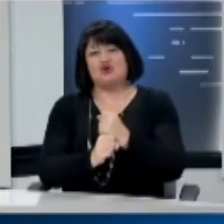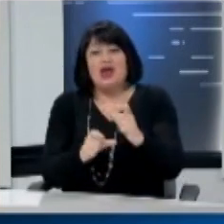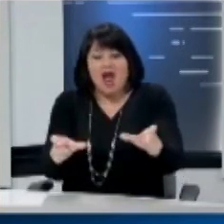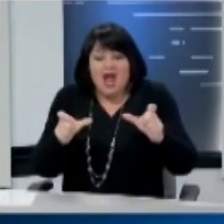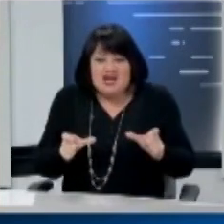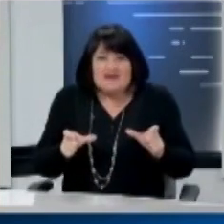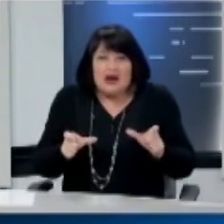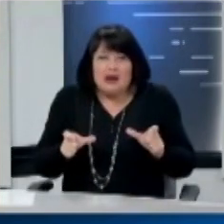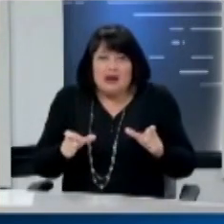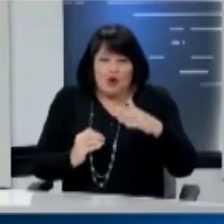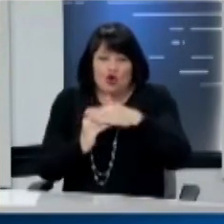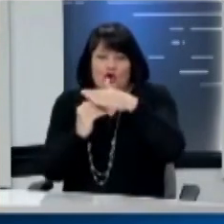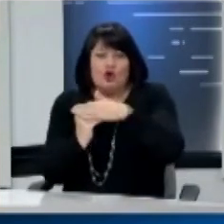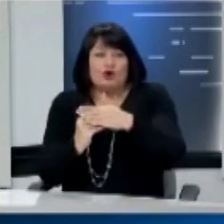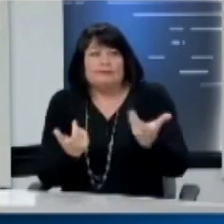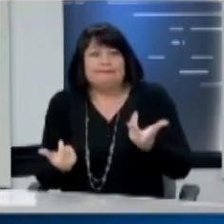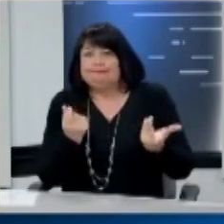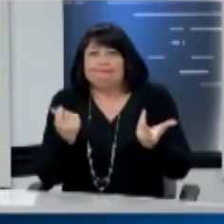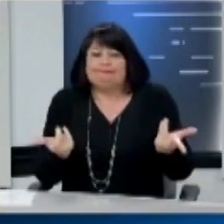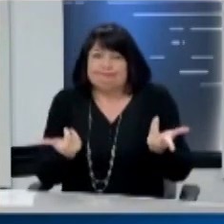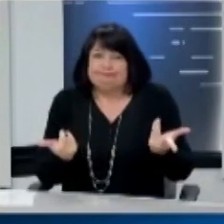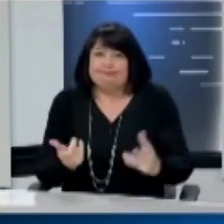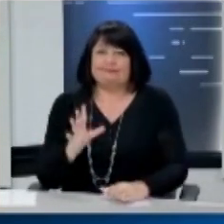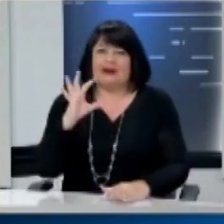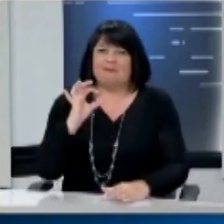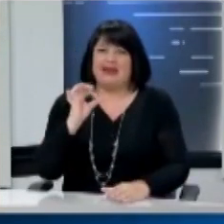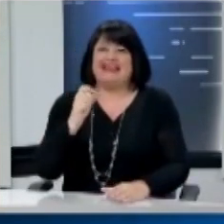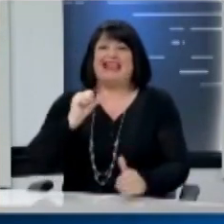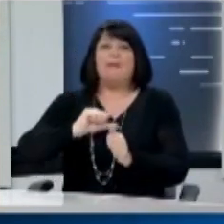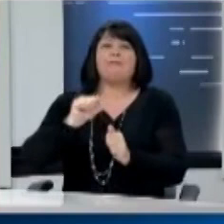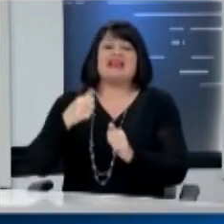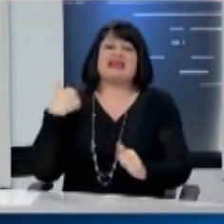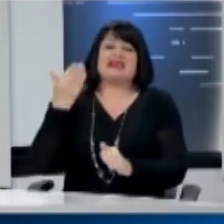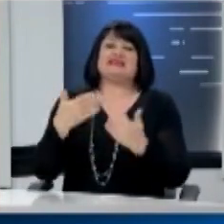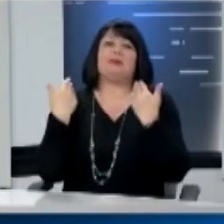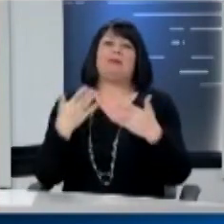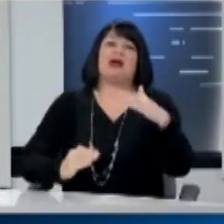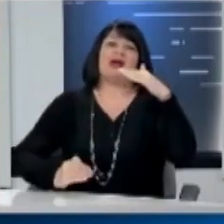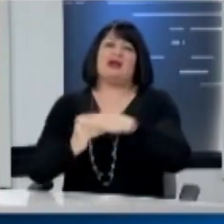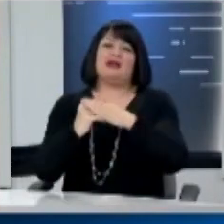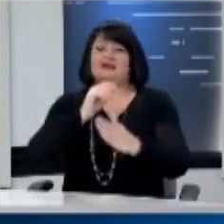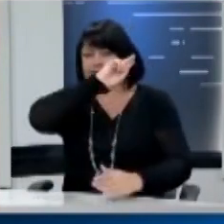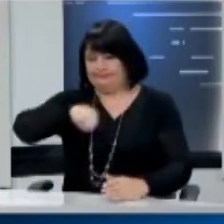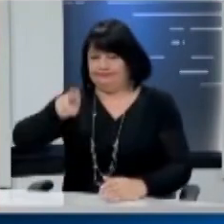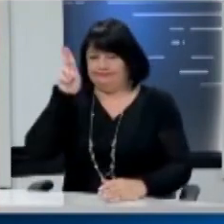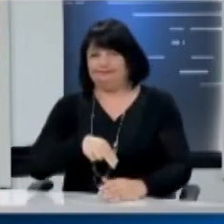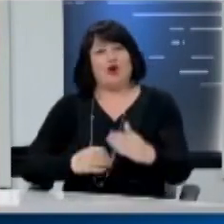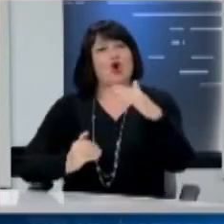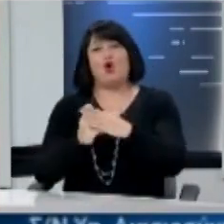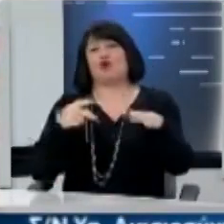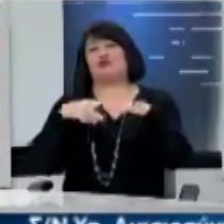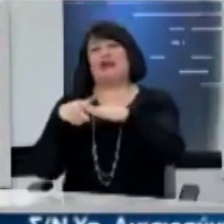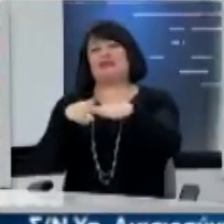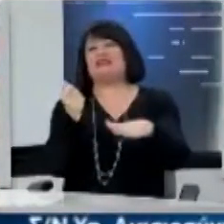ανασφάλειας. Και ύστερα από 50 ολόκληρους μήνες τα capital controls καταργούνται.